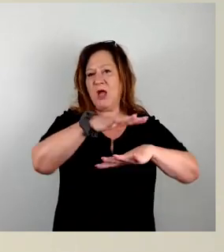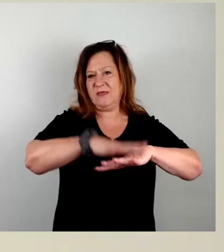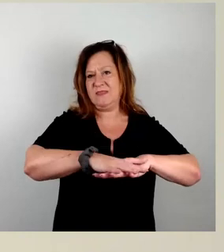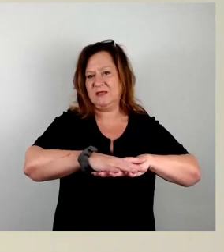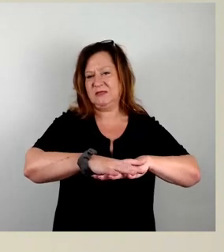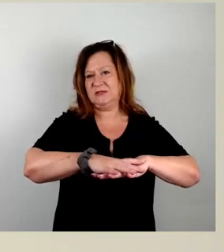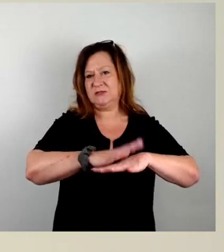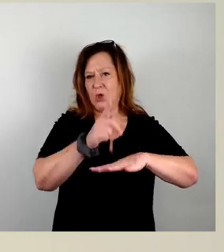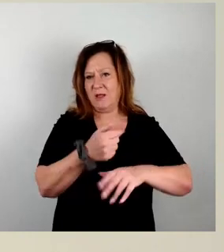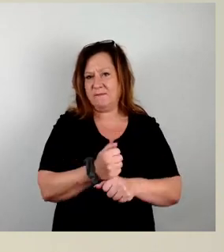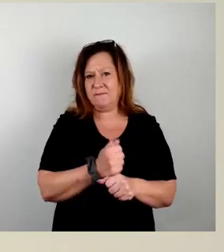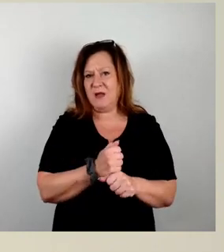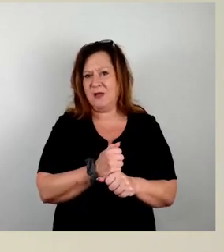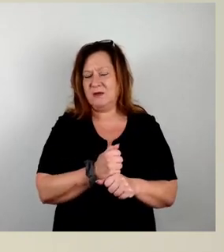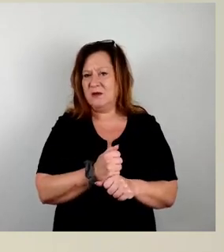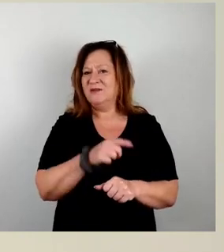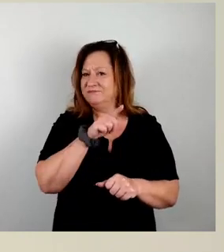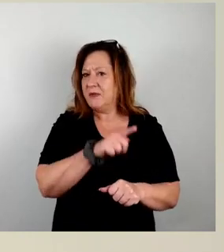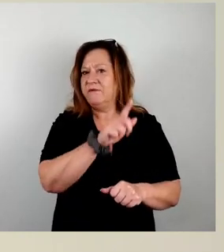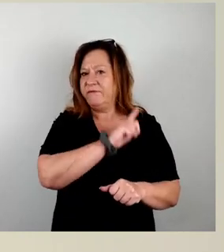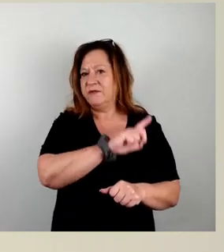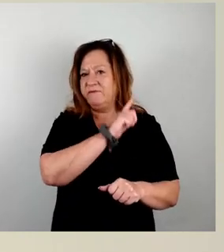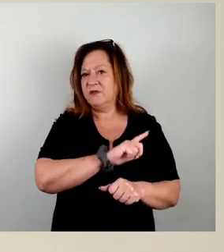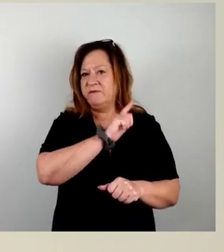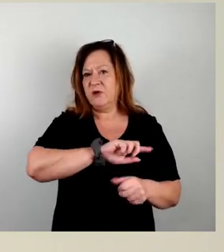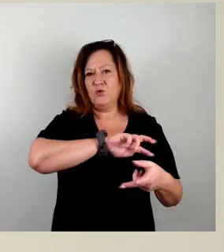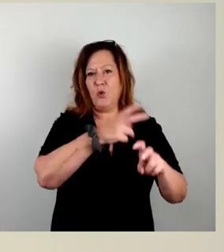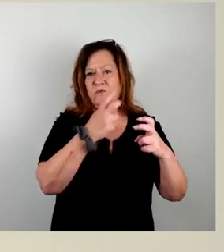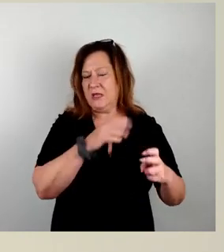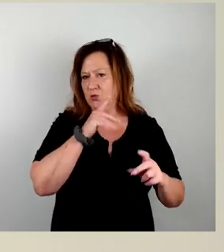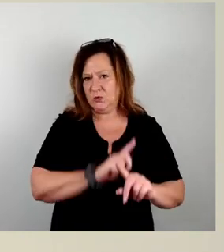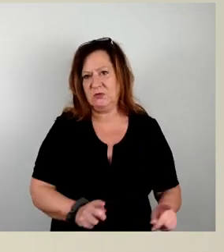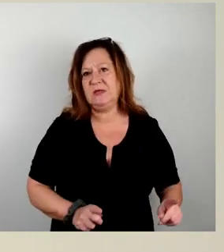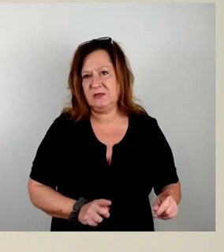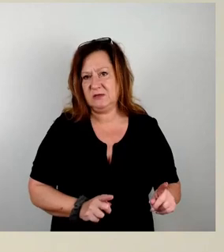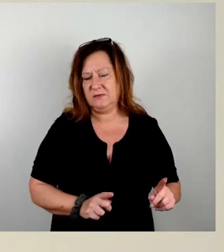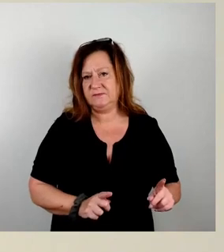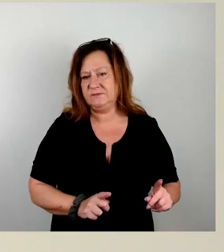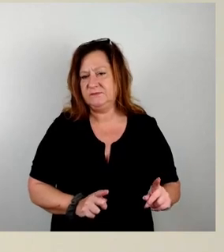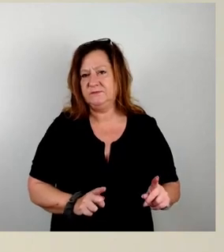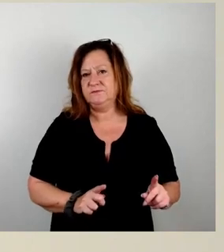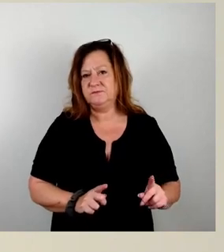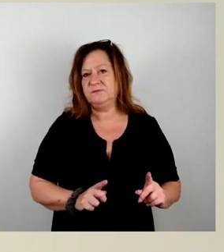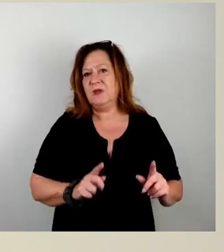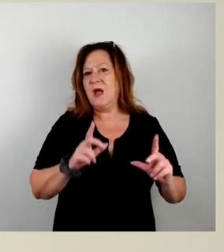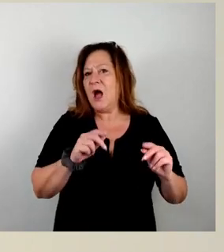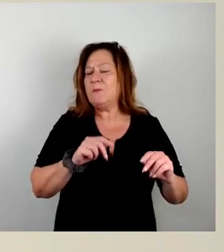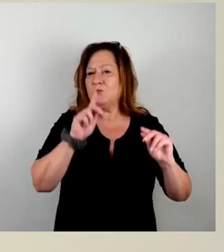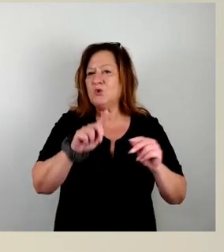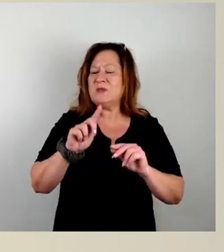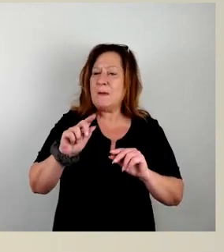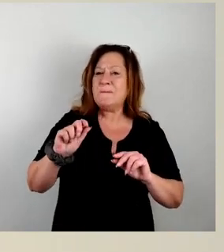die alle noch auf ihre Umsetzung warten und die eben sozusagen priorisiert werden müssen, weil sie